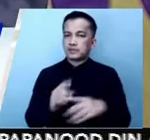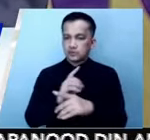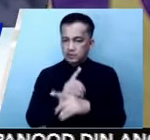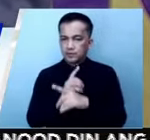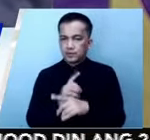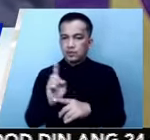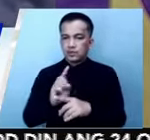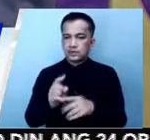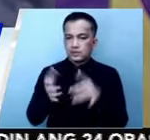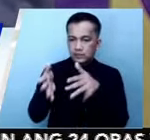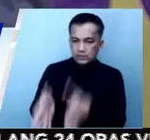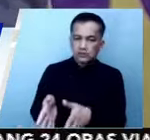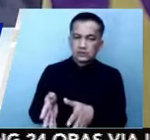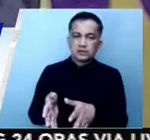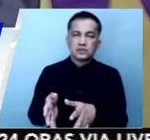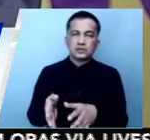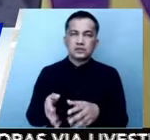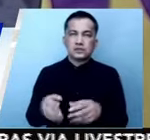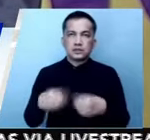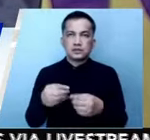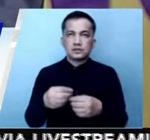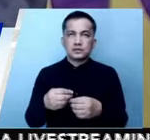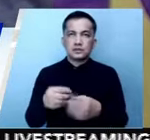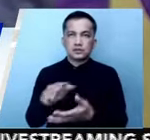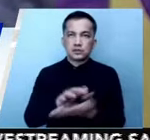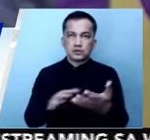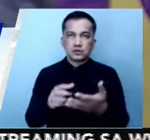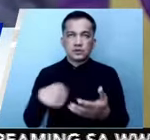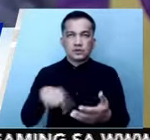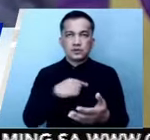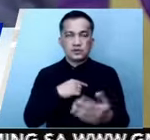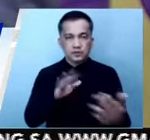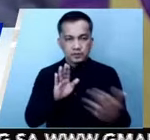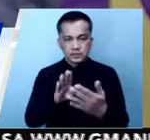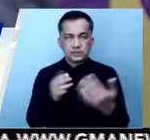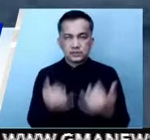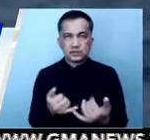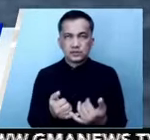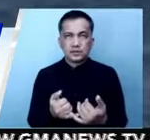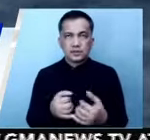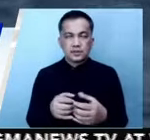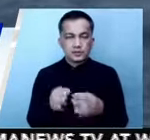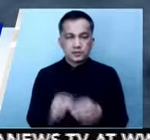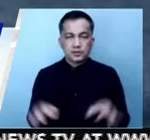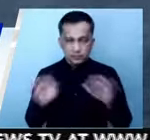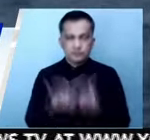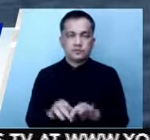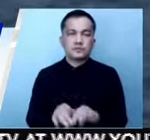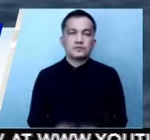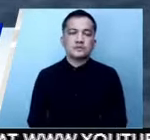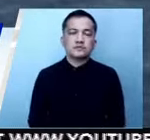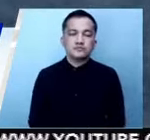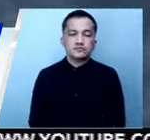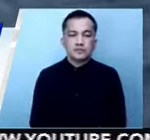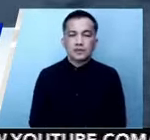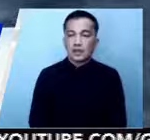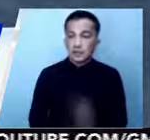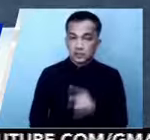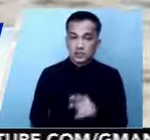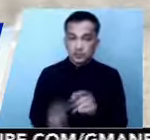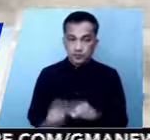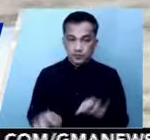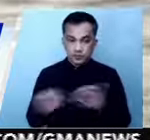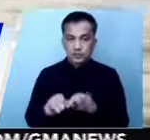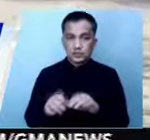quo. Given the turmoil that we are all facing today, it is very much important. Ang mahalaga raw, manindigan ang